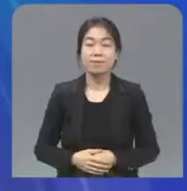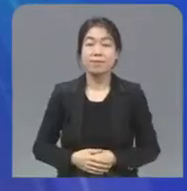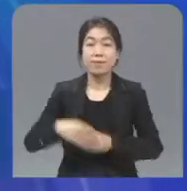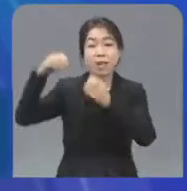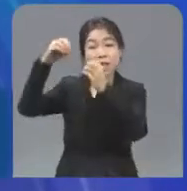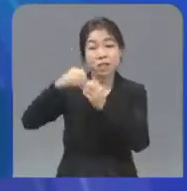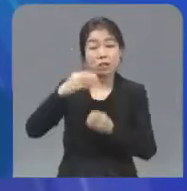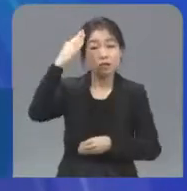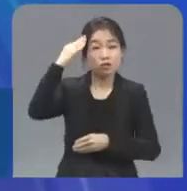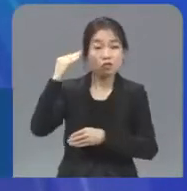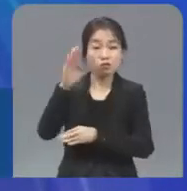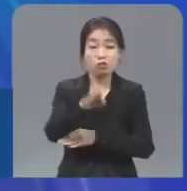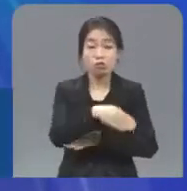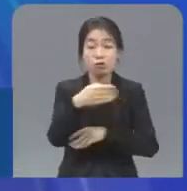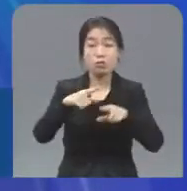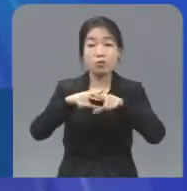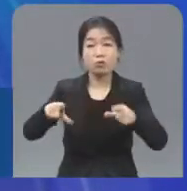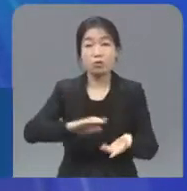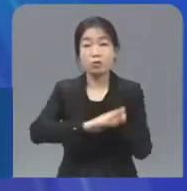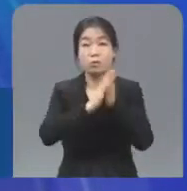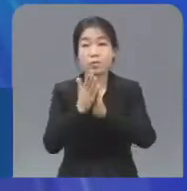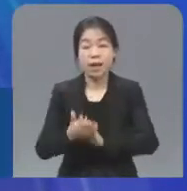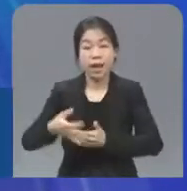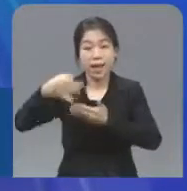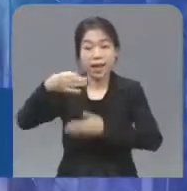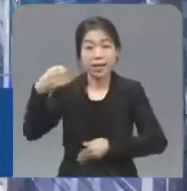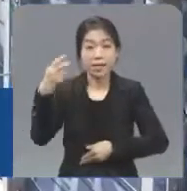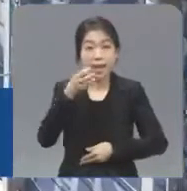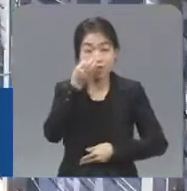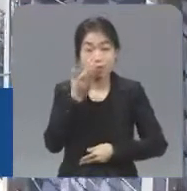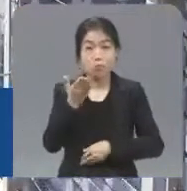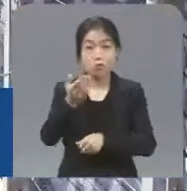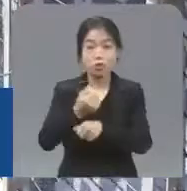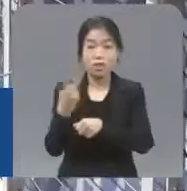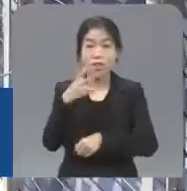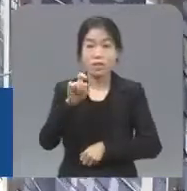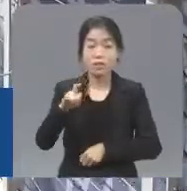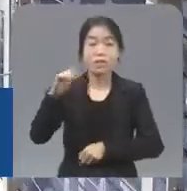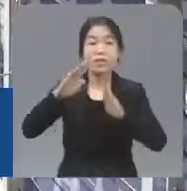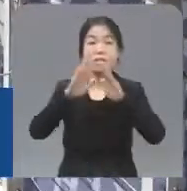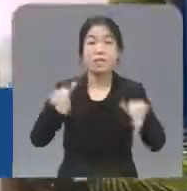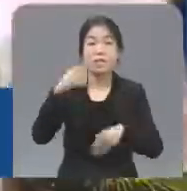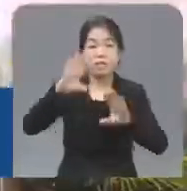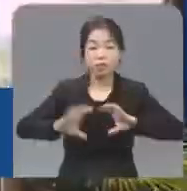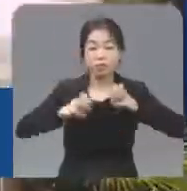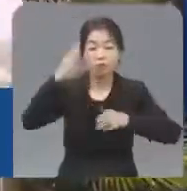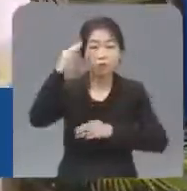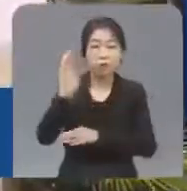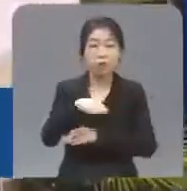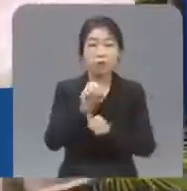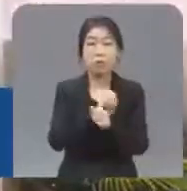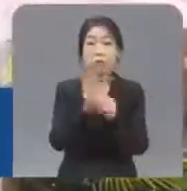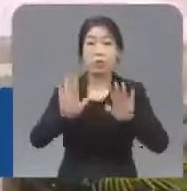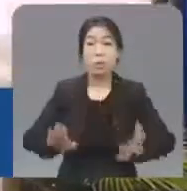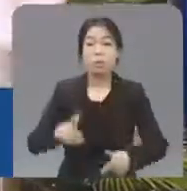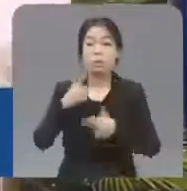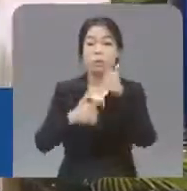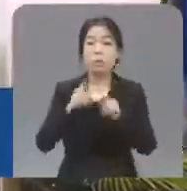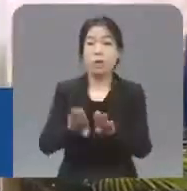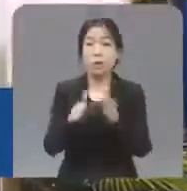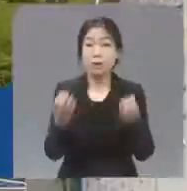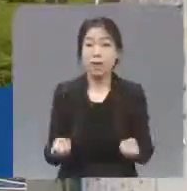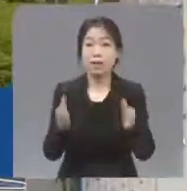전통 수목을 대중화하고 가치를 재조명하는 2021 전남 국제 수목 비엔날레가 오늘 목포에서 개막식을 시작으로